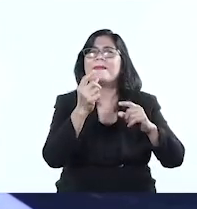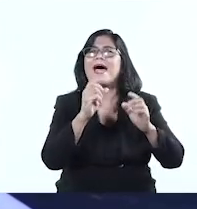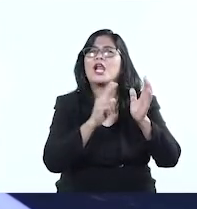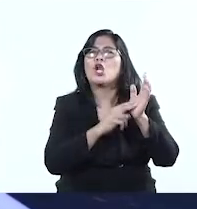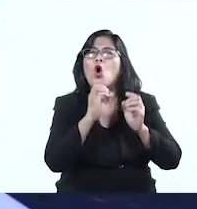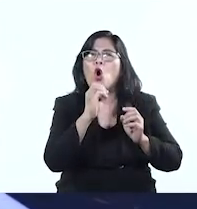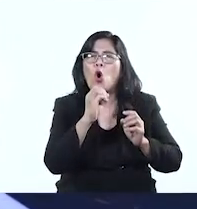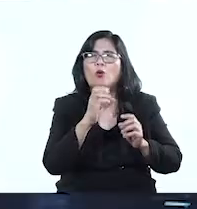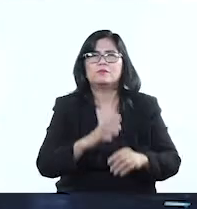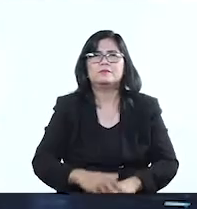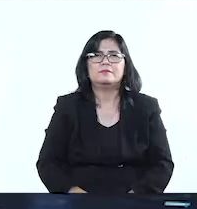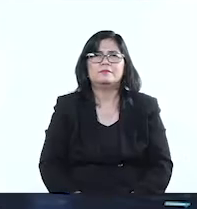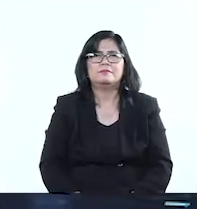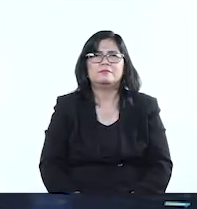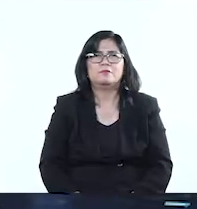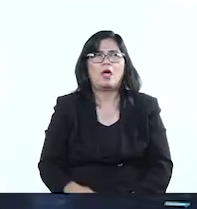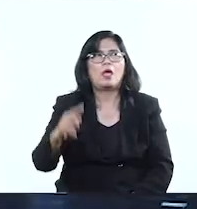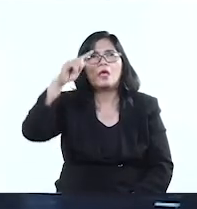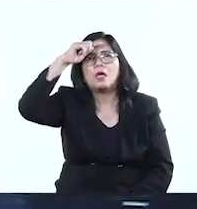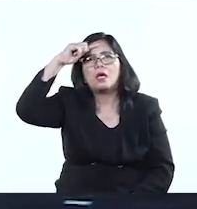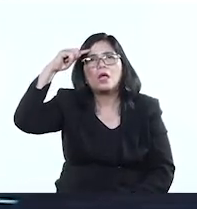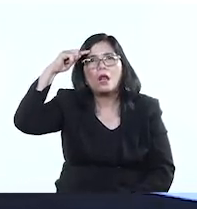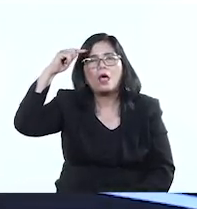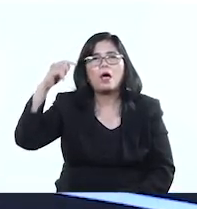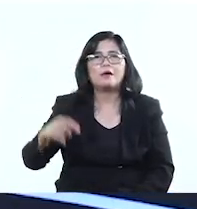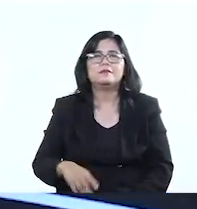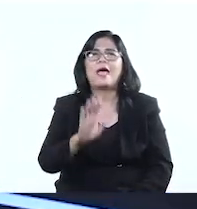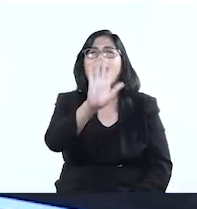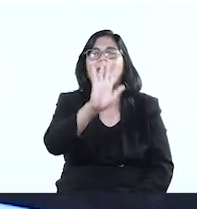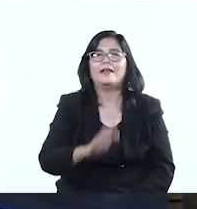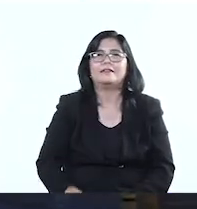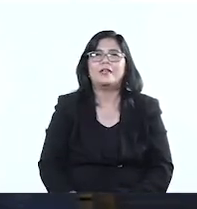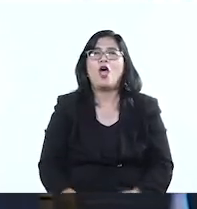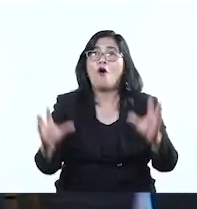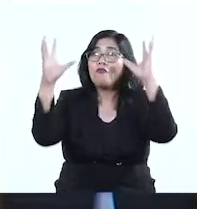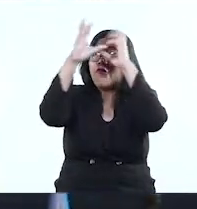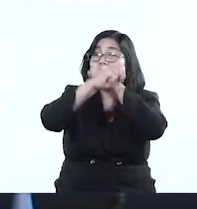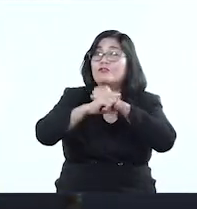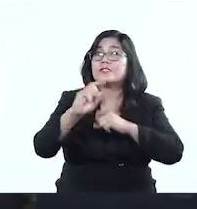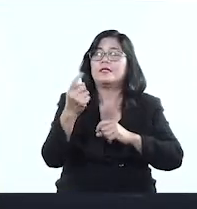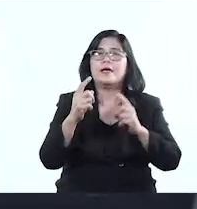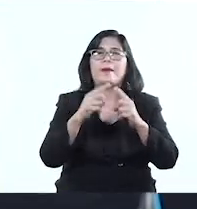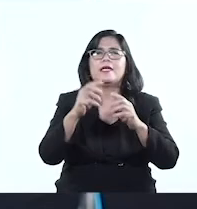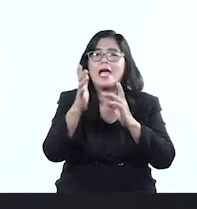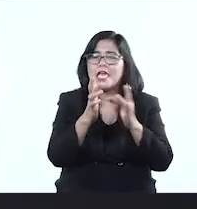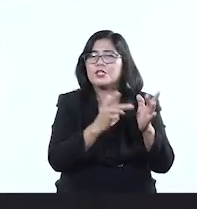Hai dan saya pikirin dong Nggak normal saudara Makanya fokus pada Yesus e-coffee tanya sebuah